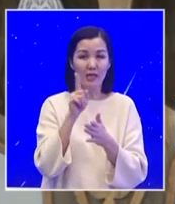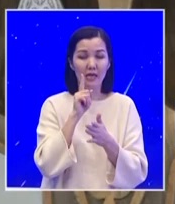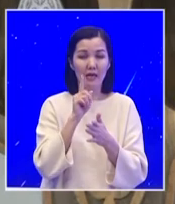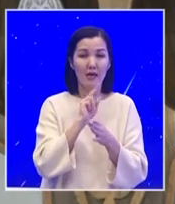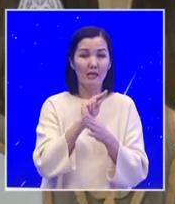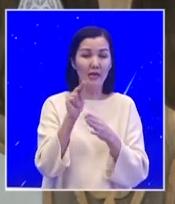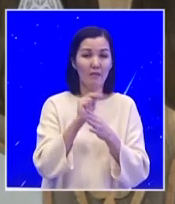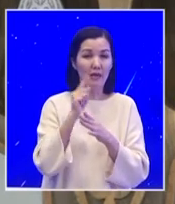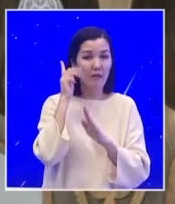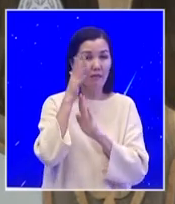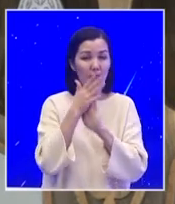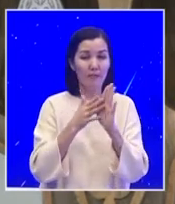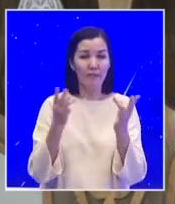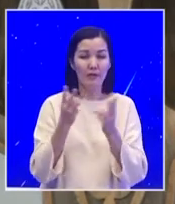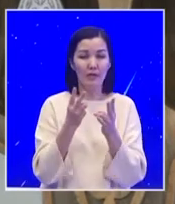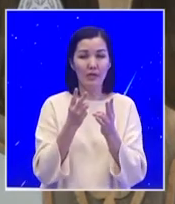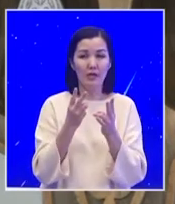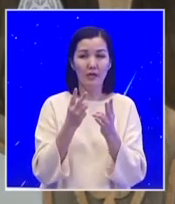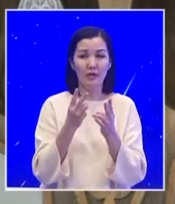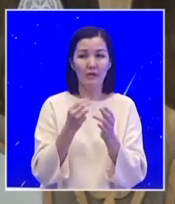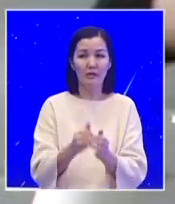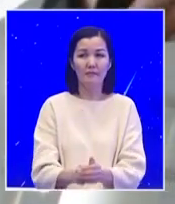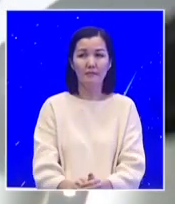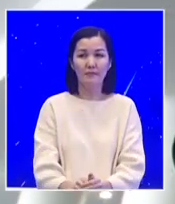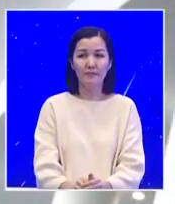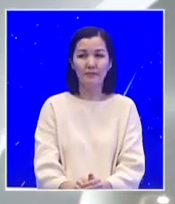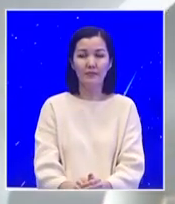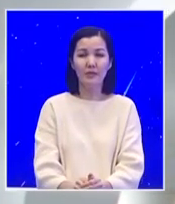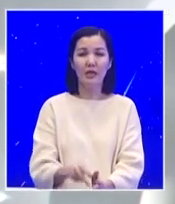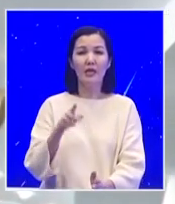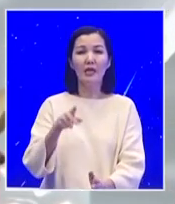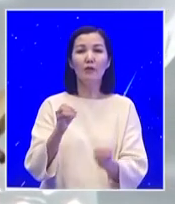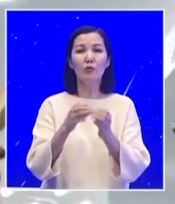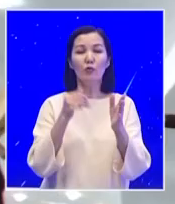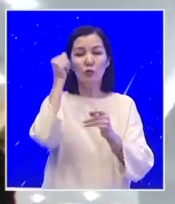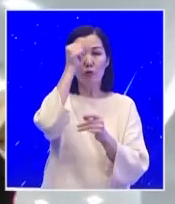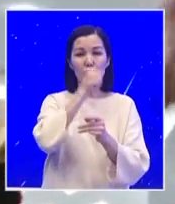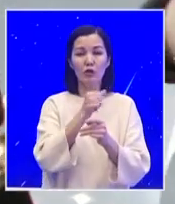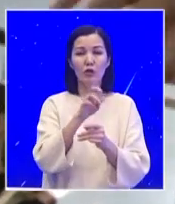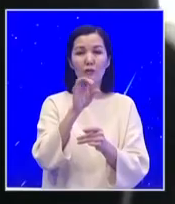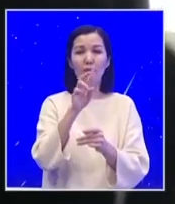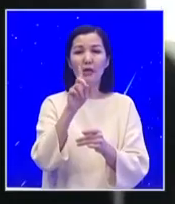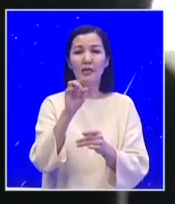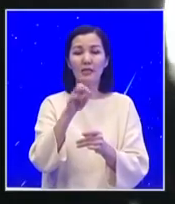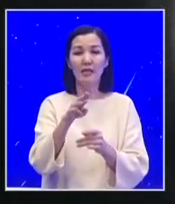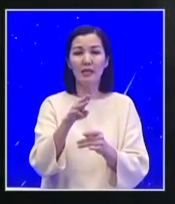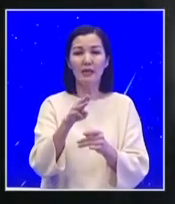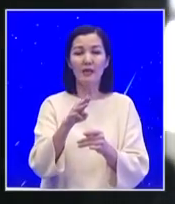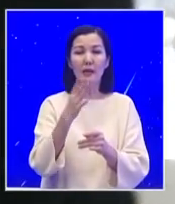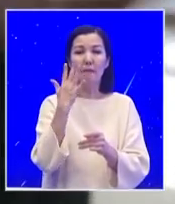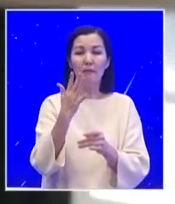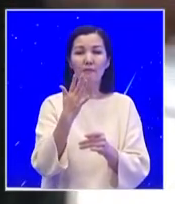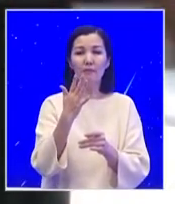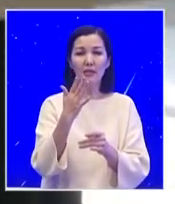тәлім тәрбие береді деген үлкен ойдамыз. 2019 жылы марқұм Бекзат Саттарханов туралы 5 бөлімнен